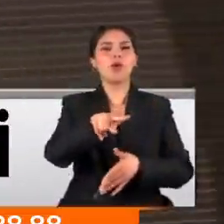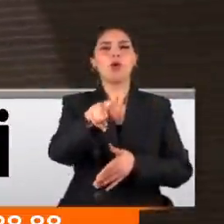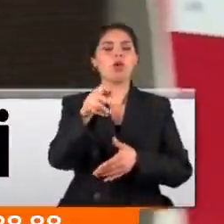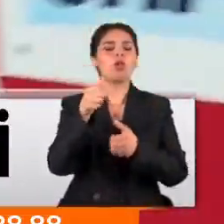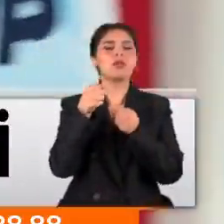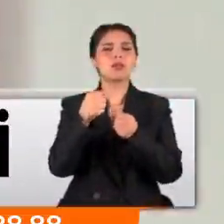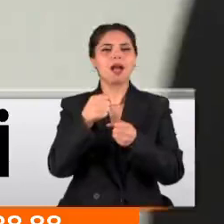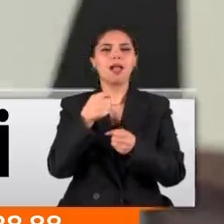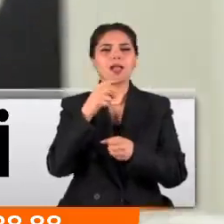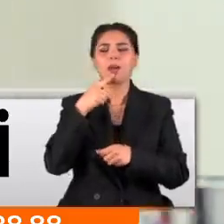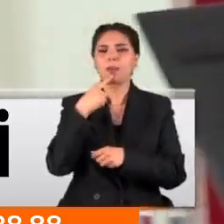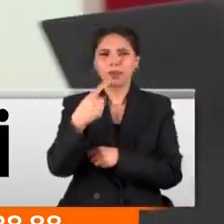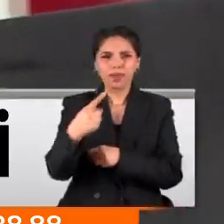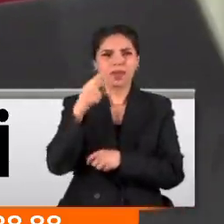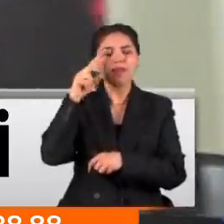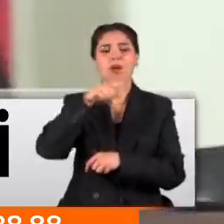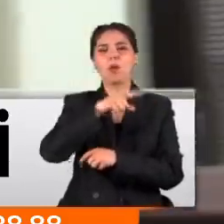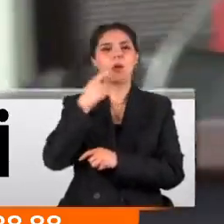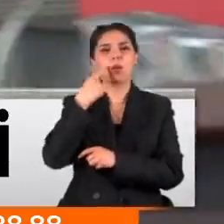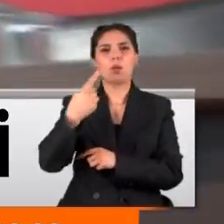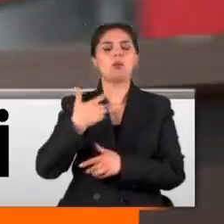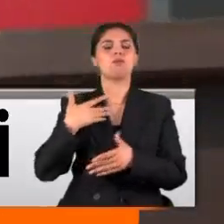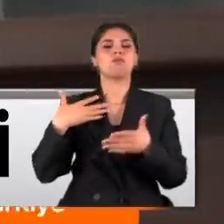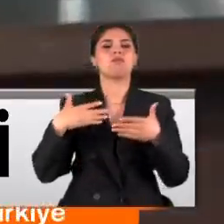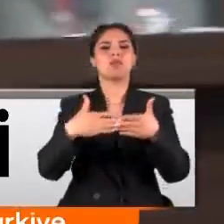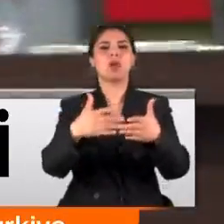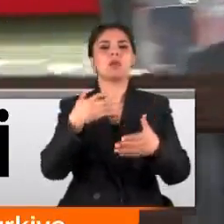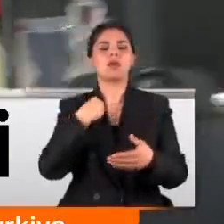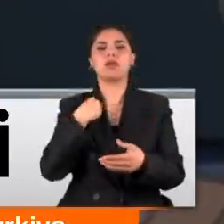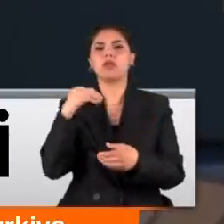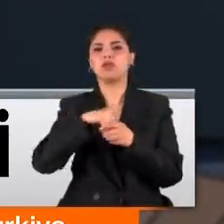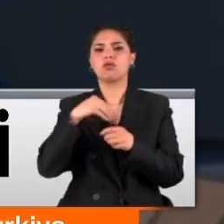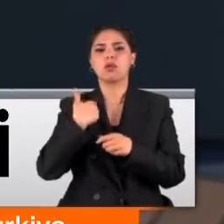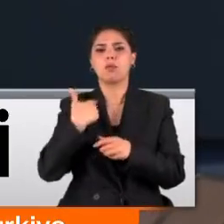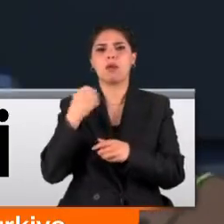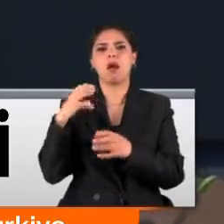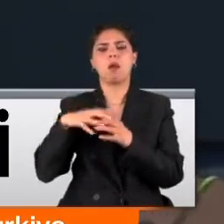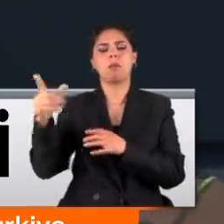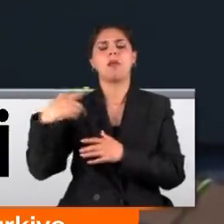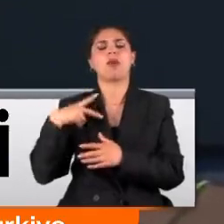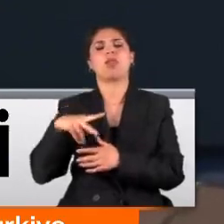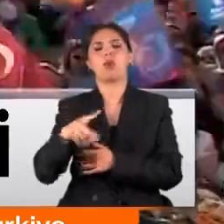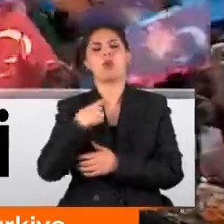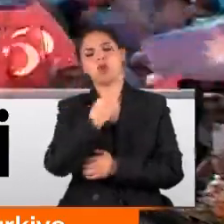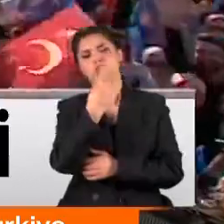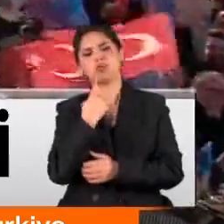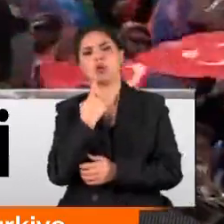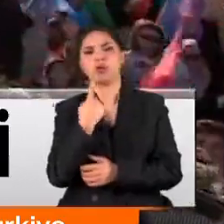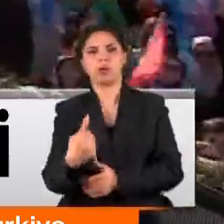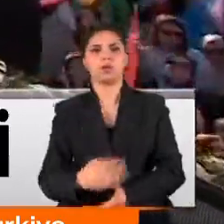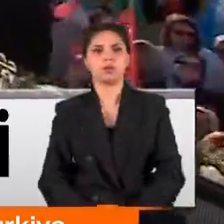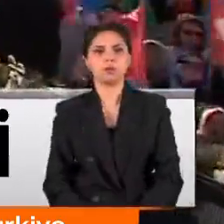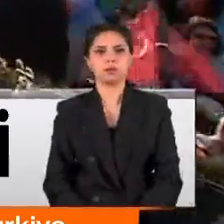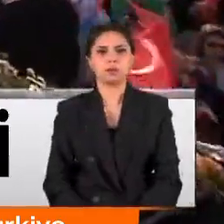açıklaması hatırlatılınca, o partinin ne kaptanıyım ne güverte lostromosuyum, ben AK Parti'nin kaptanıyım, bana AK Parti'yi sorun dedi önce.